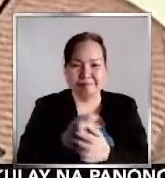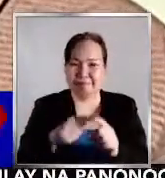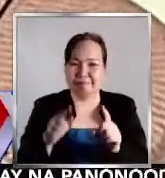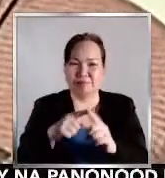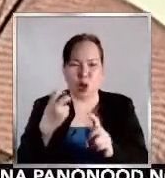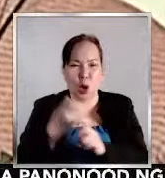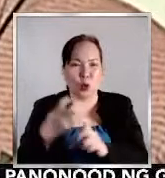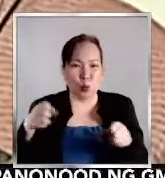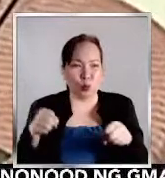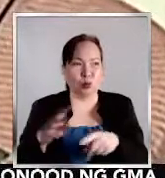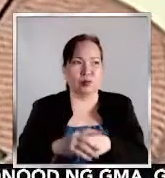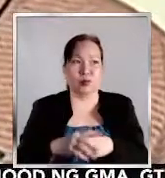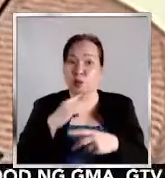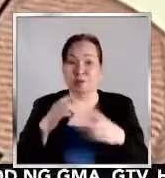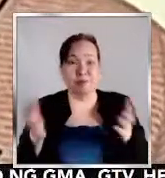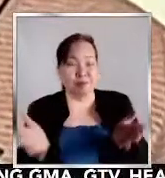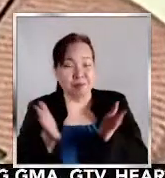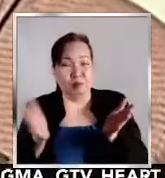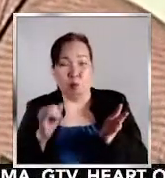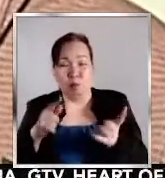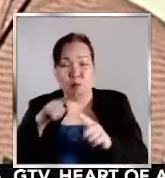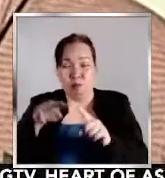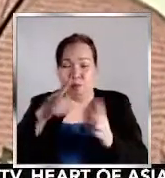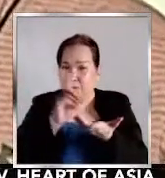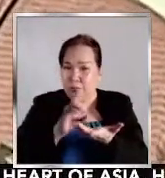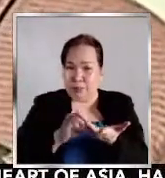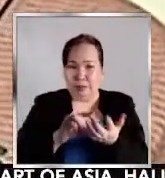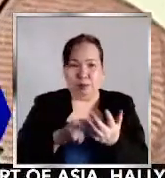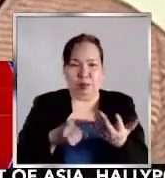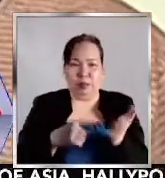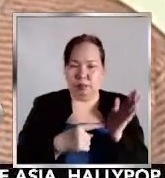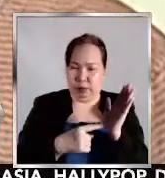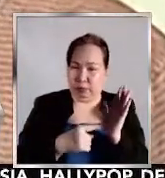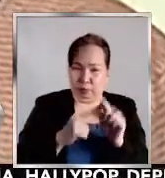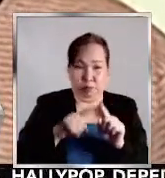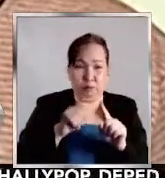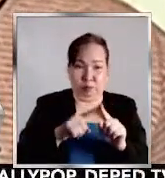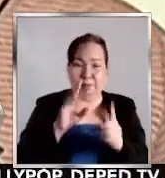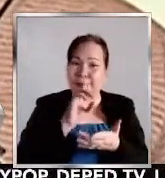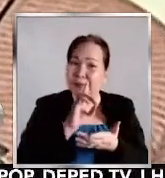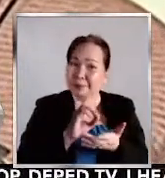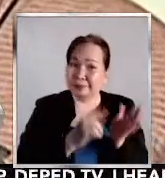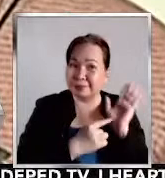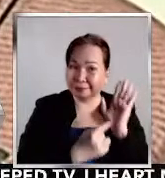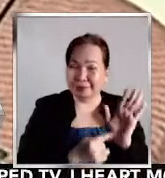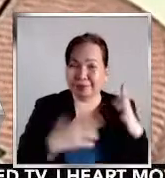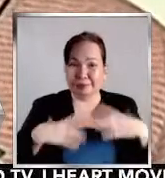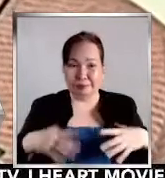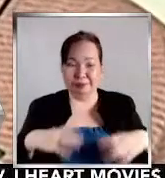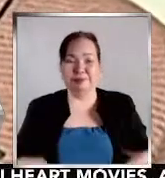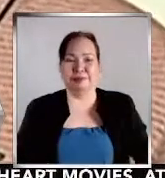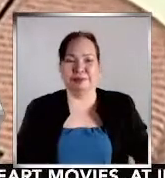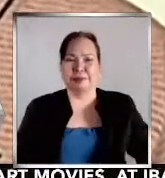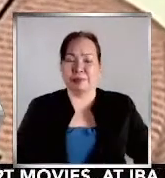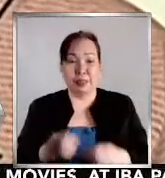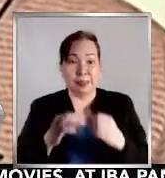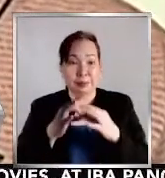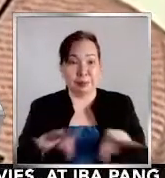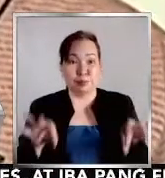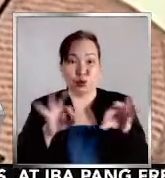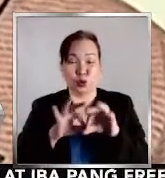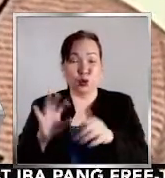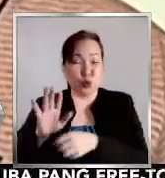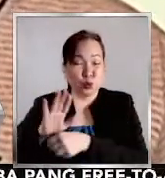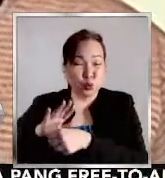para mag-present ng kanilang mga creations. And ang mas importante, ang ginamit nilang mga